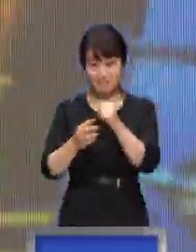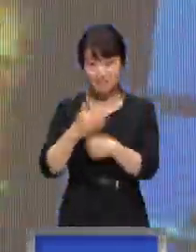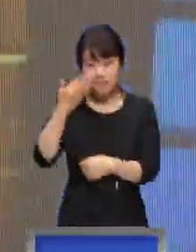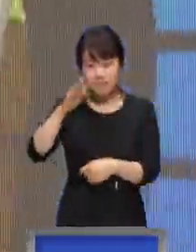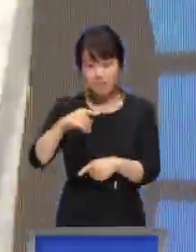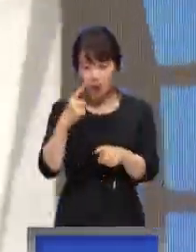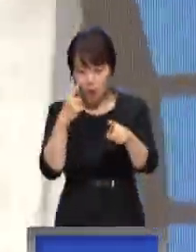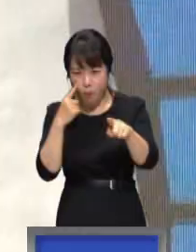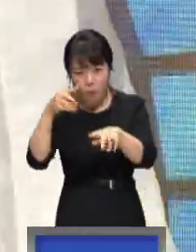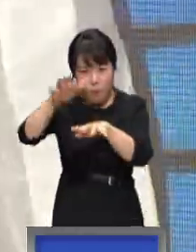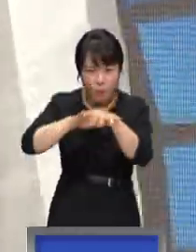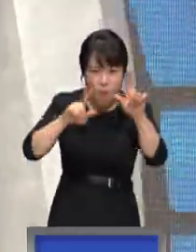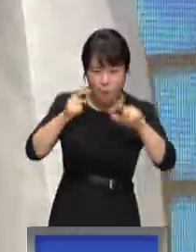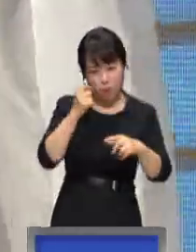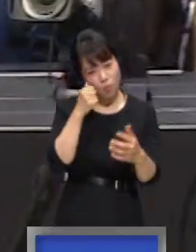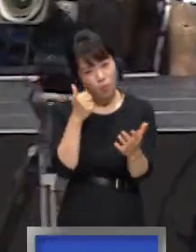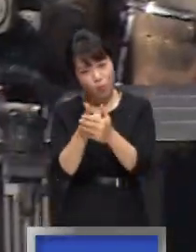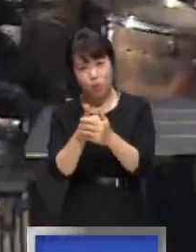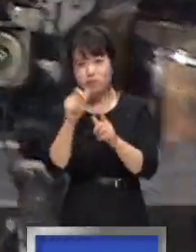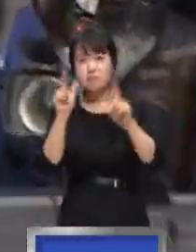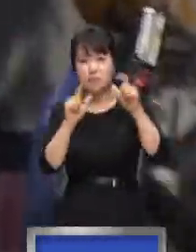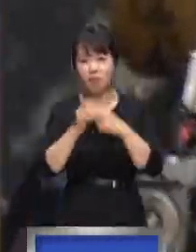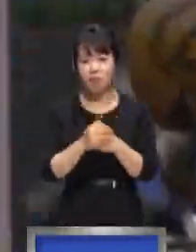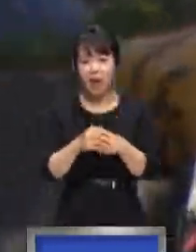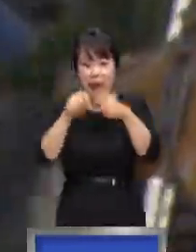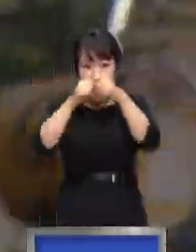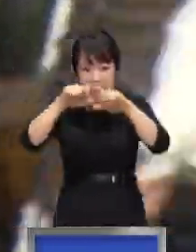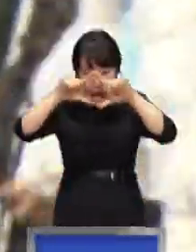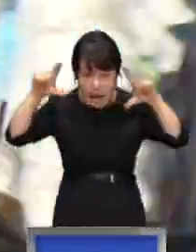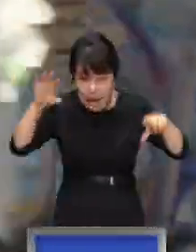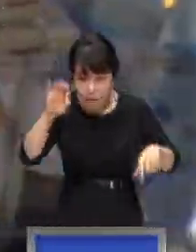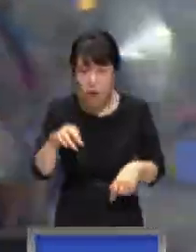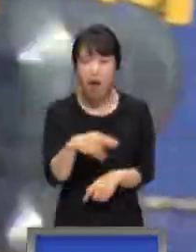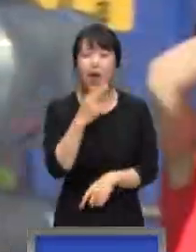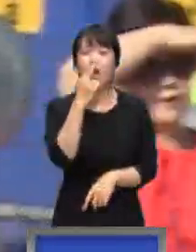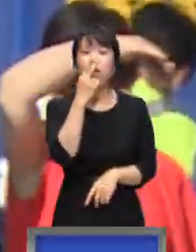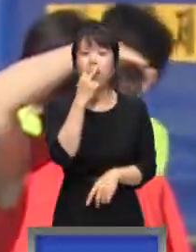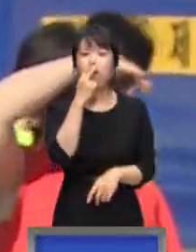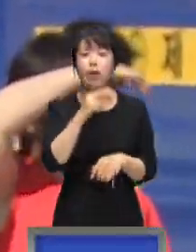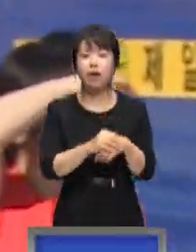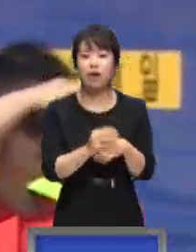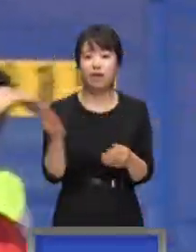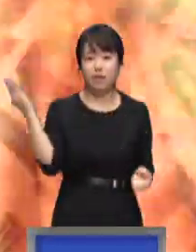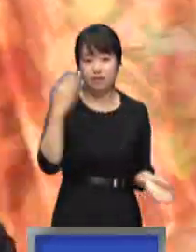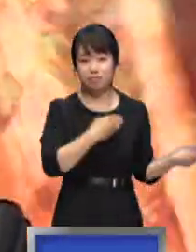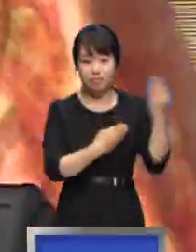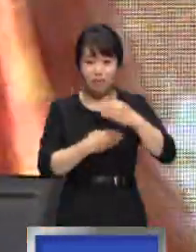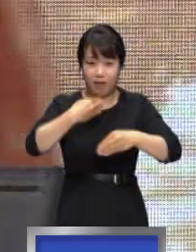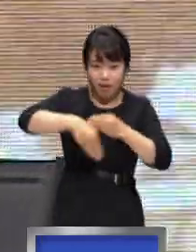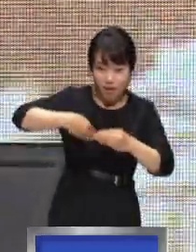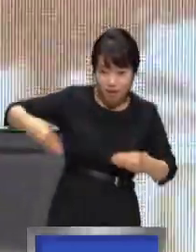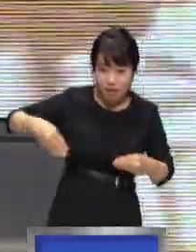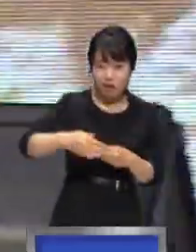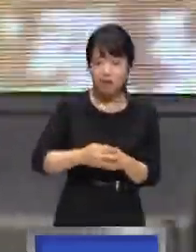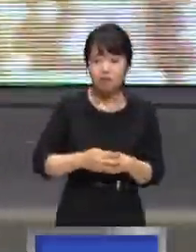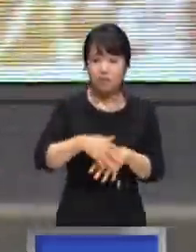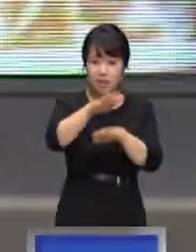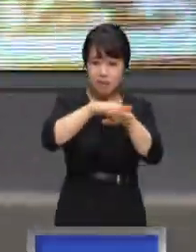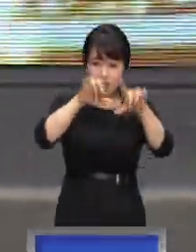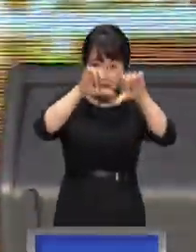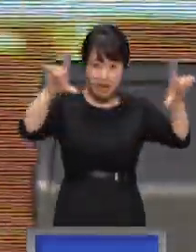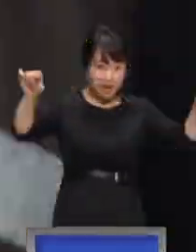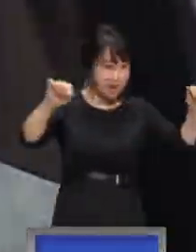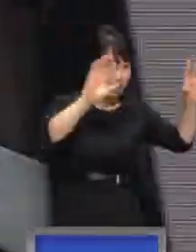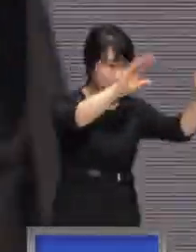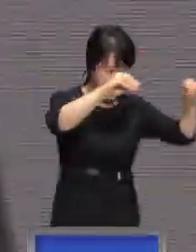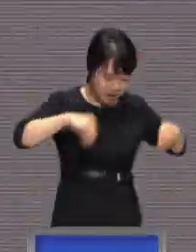그런데 옷감이 예사롭지 않습니다. 자세히 보니 비닐 포장재인 일명 꼭보기부터 글씨가 선명한